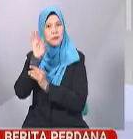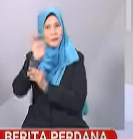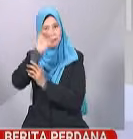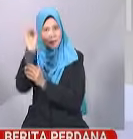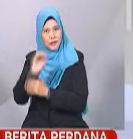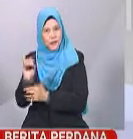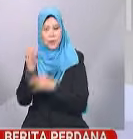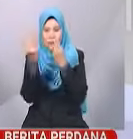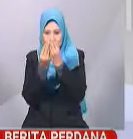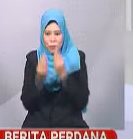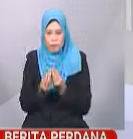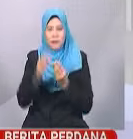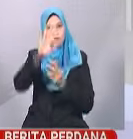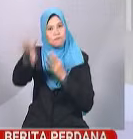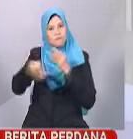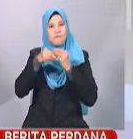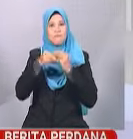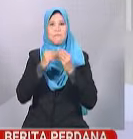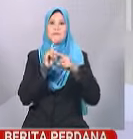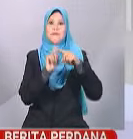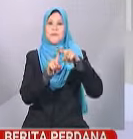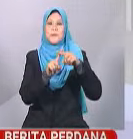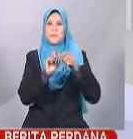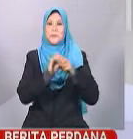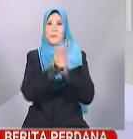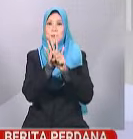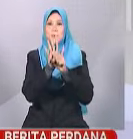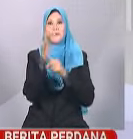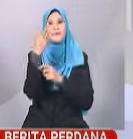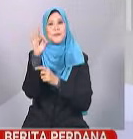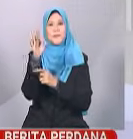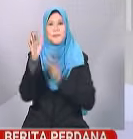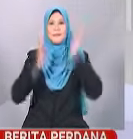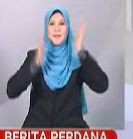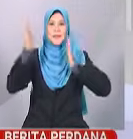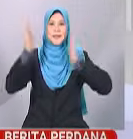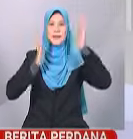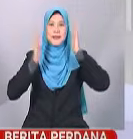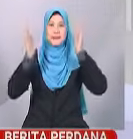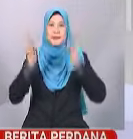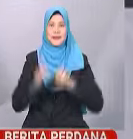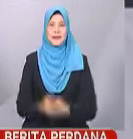67.9% daripada jumlah keseluruhan kes positif COVID-19 di negara ini.